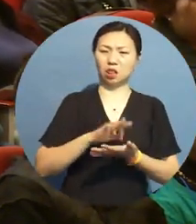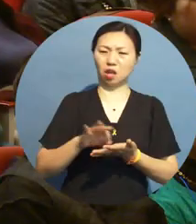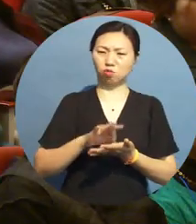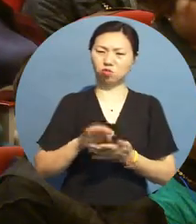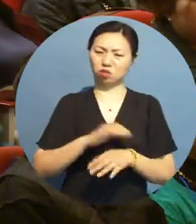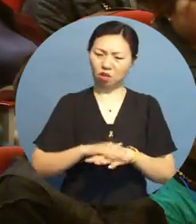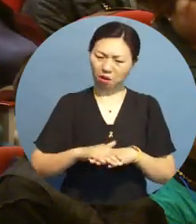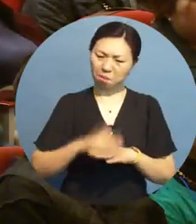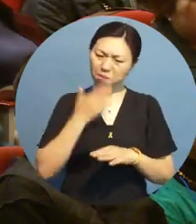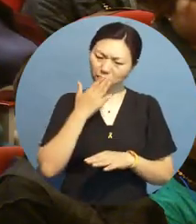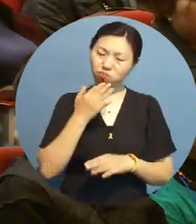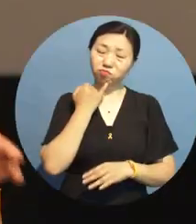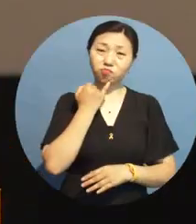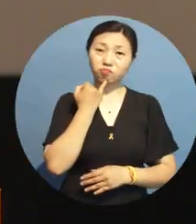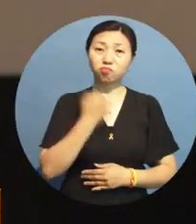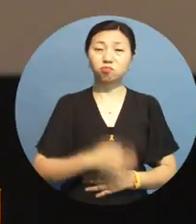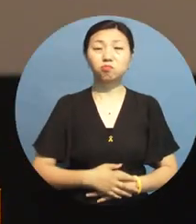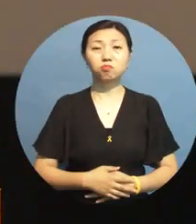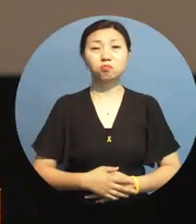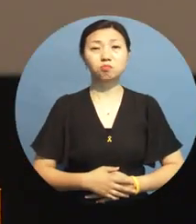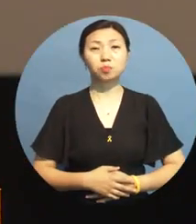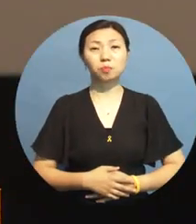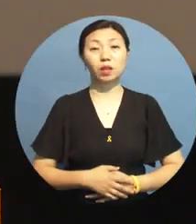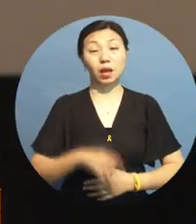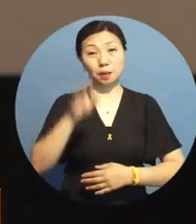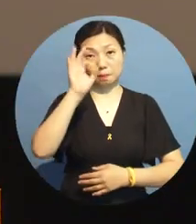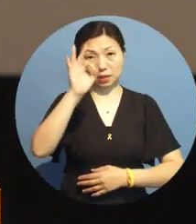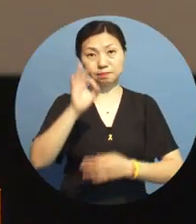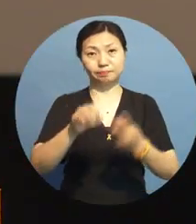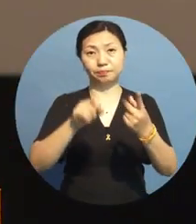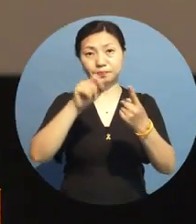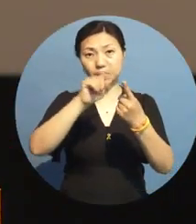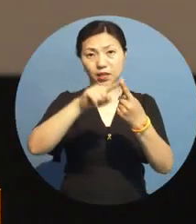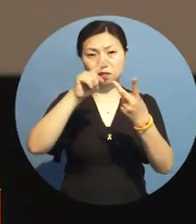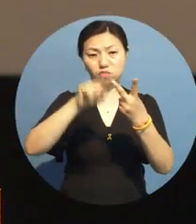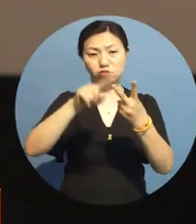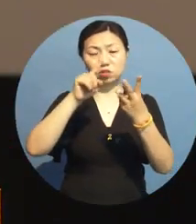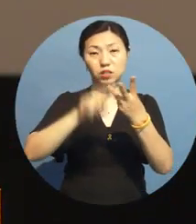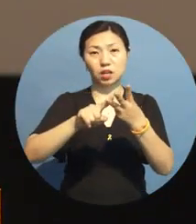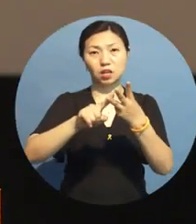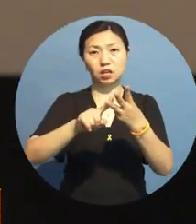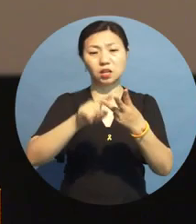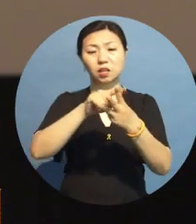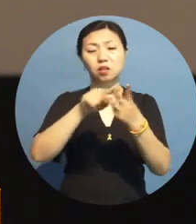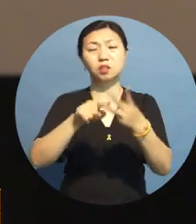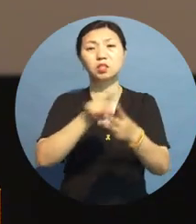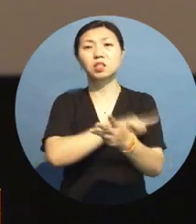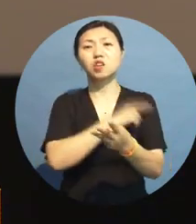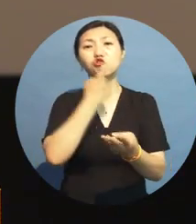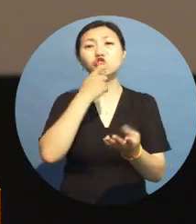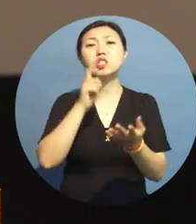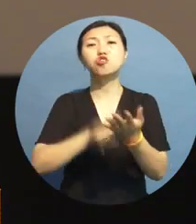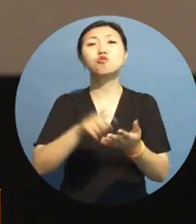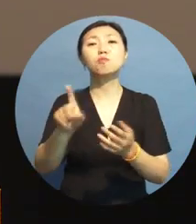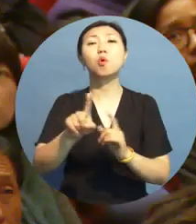있으면 그걸로 될것 같고, 그럼 아무튼 자기 셋 중에 지금 제일 하기 쉬운 게 어느